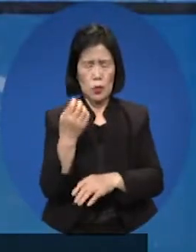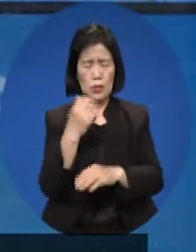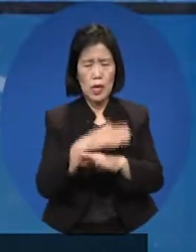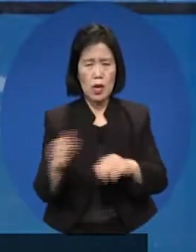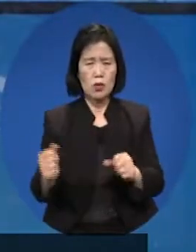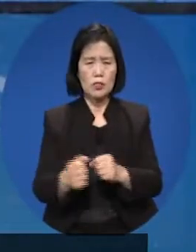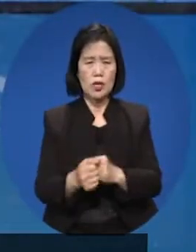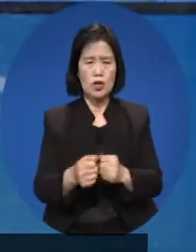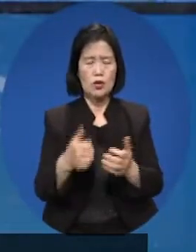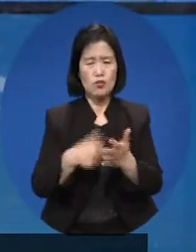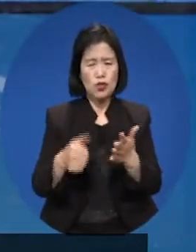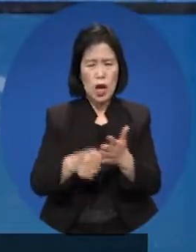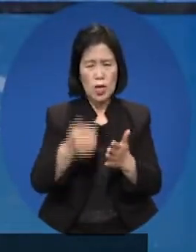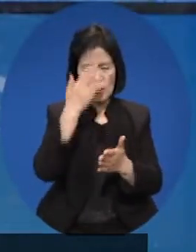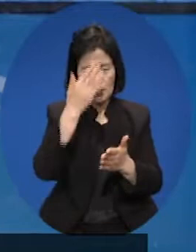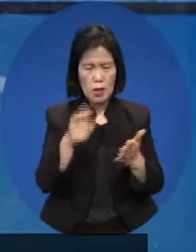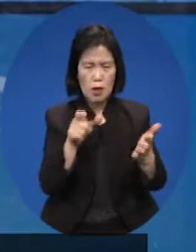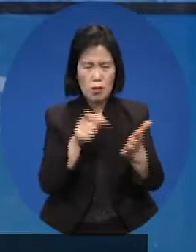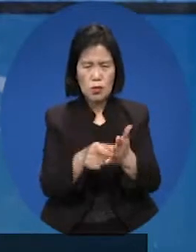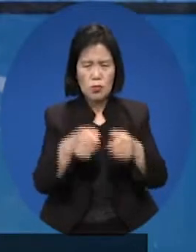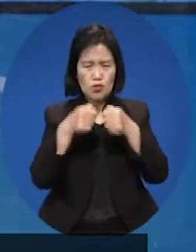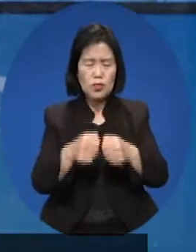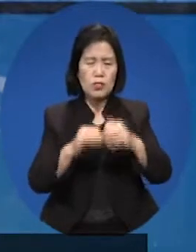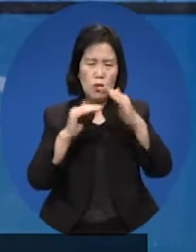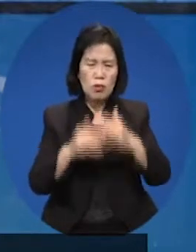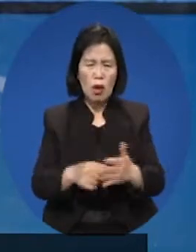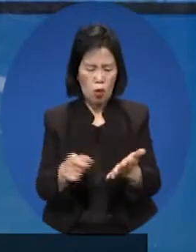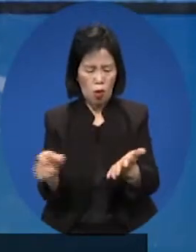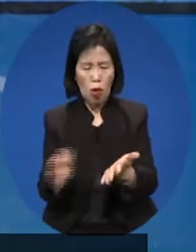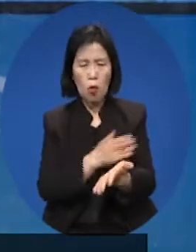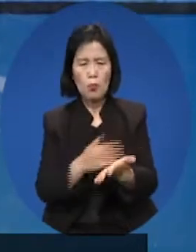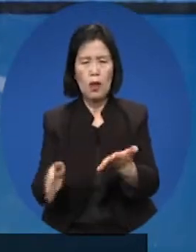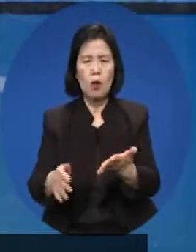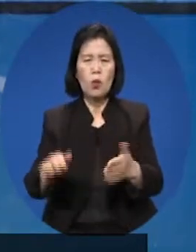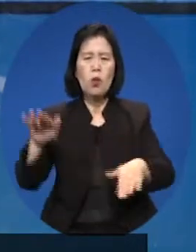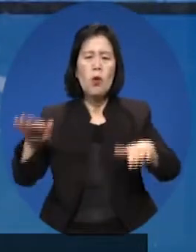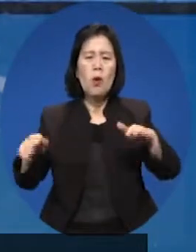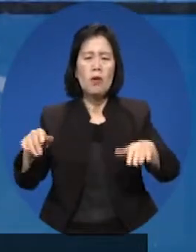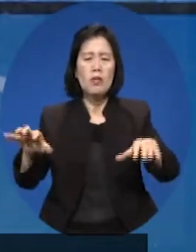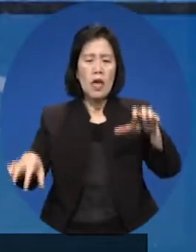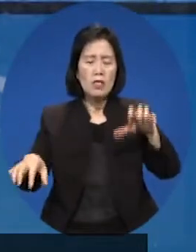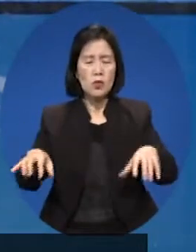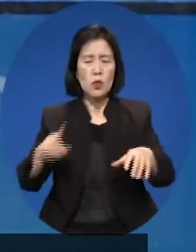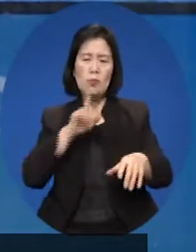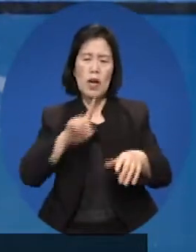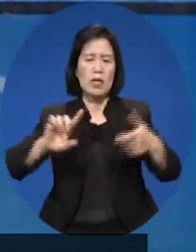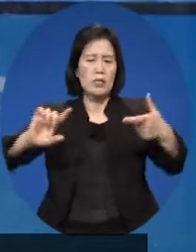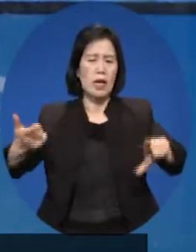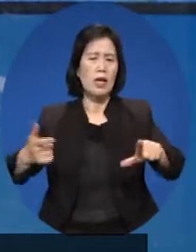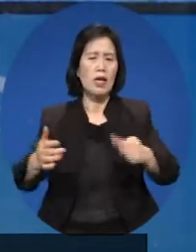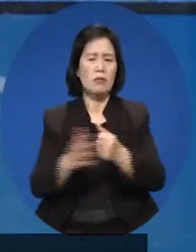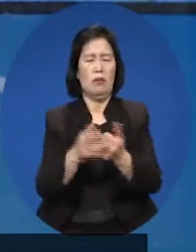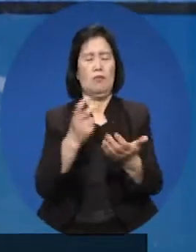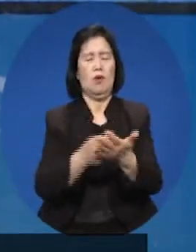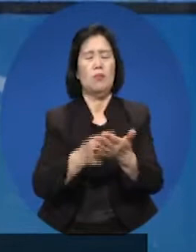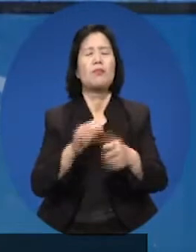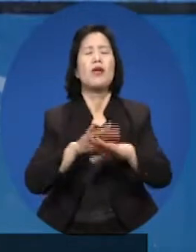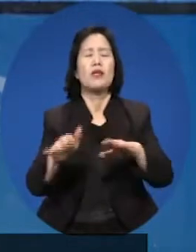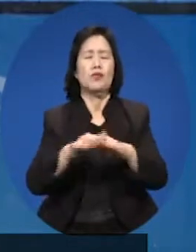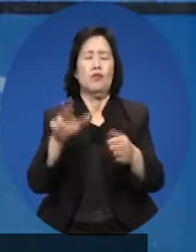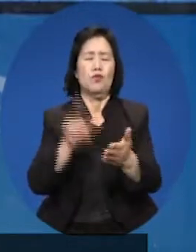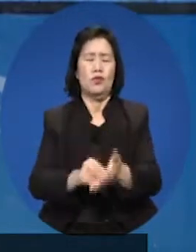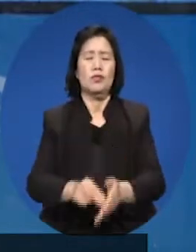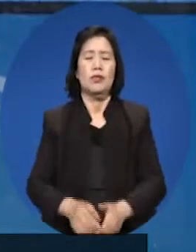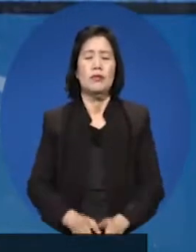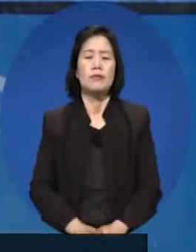무사하기를 썼다 라고 주장하고 또 구체적인 내용에서는 또 쓰지 않았다 라고 양측의 입장이 좀 다르기 때문에 검 쌍 해석의 문제가 좀 남아있다 이렇게 볼